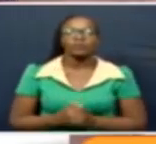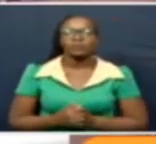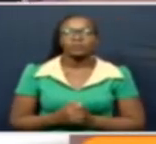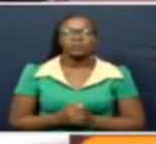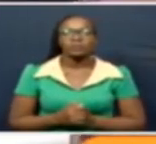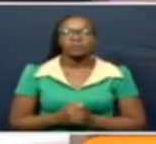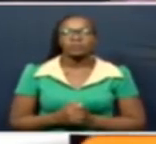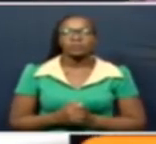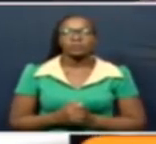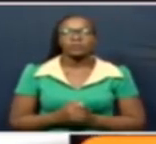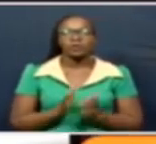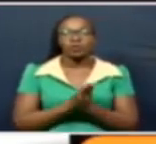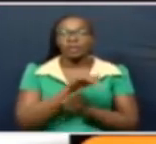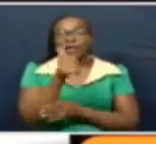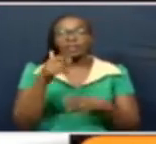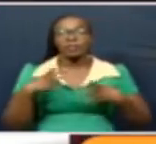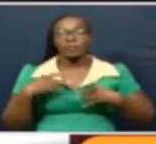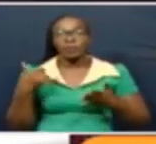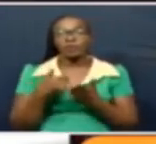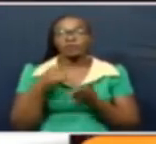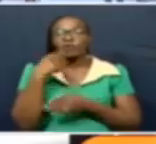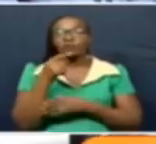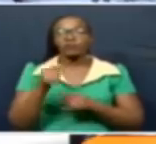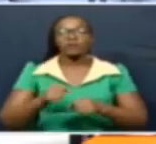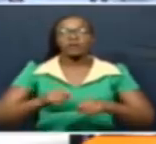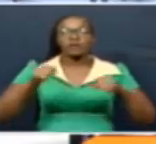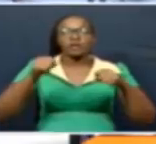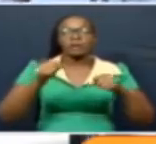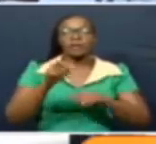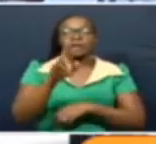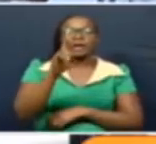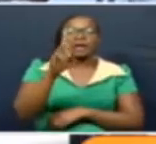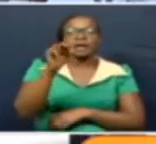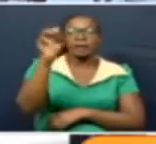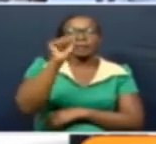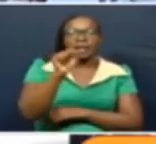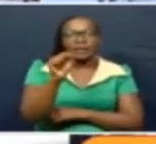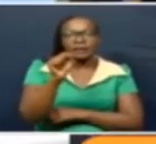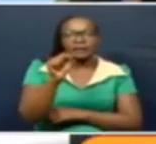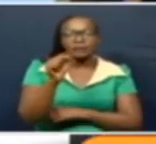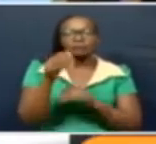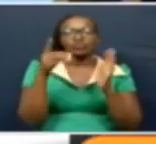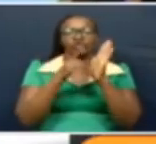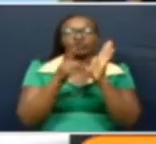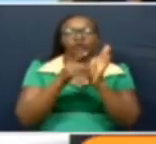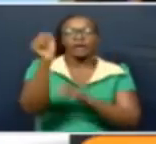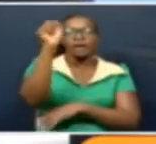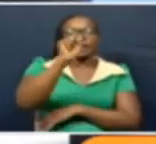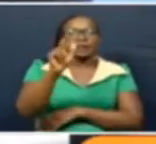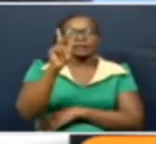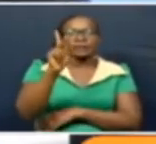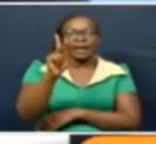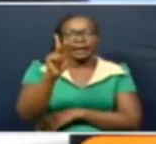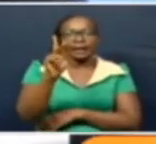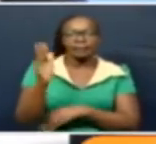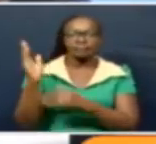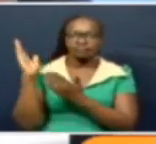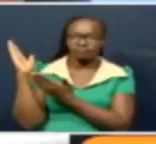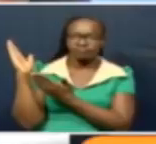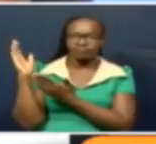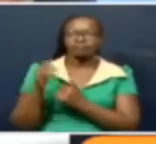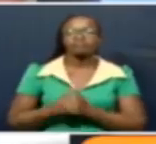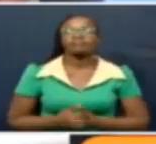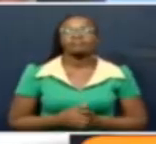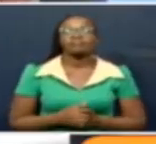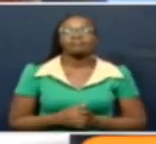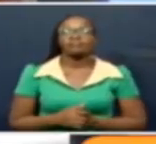Miongoni mwa waliohudhuria ni mwenyekiti wa kampuni ya Royal Media Services, Daktari SK Masharia.